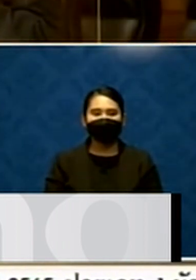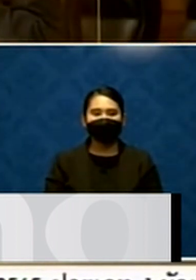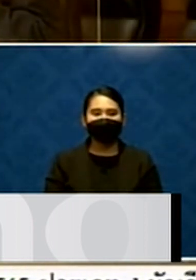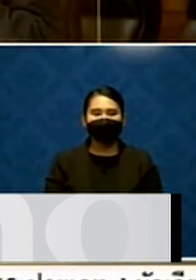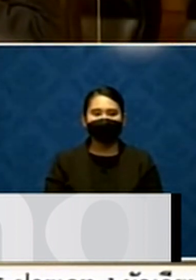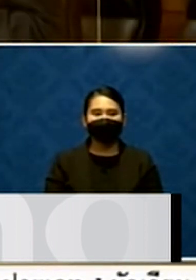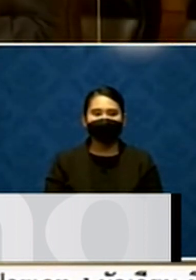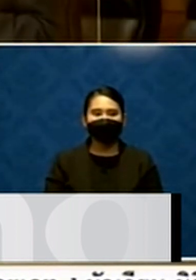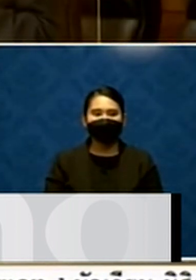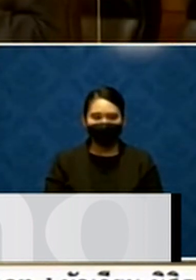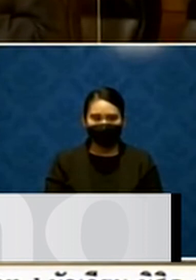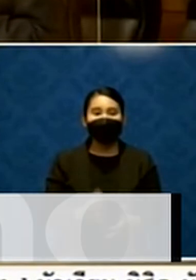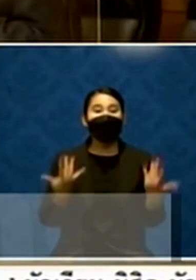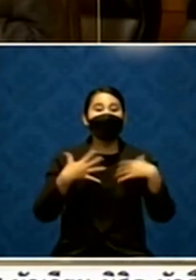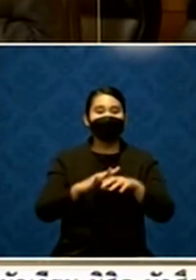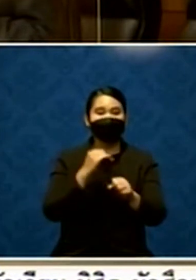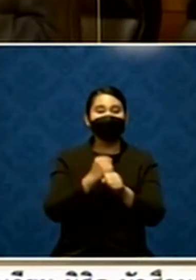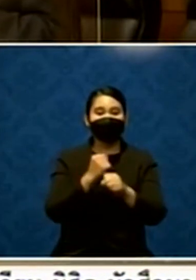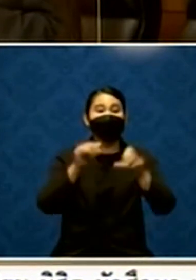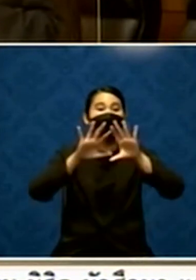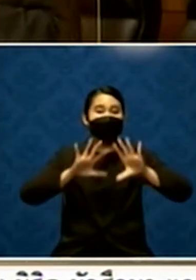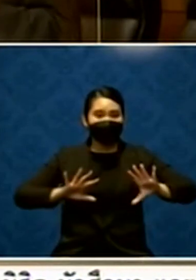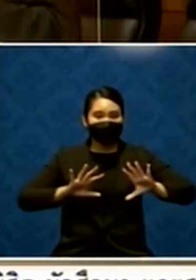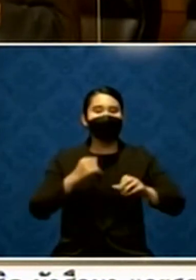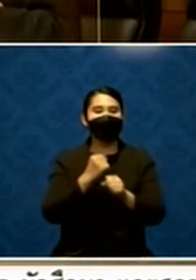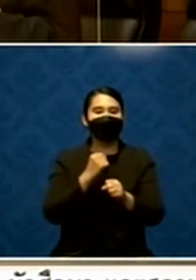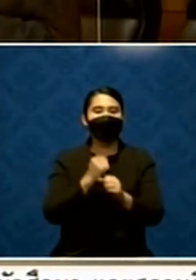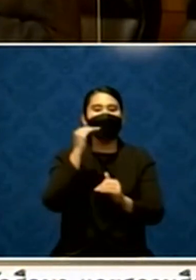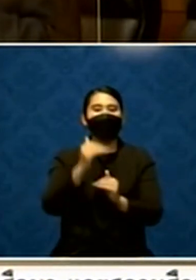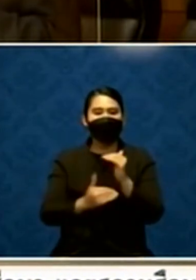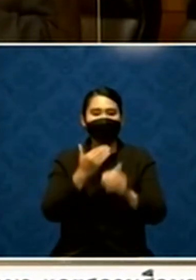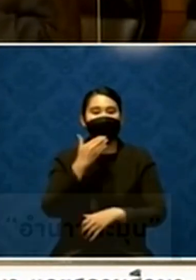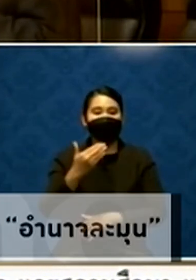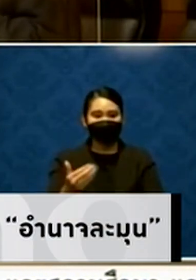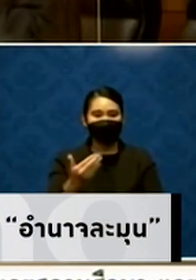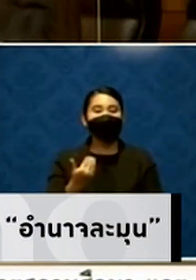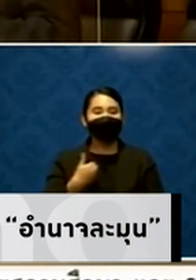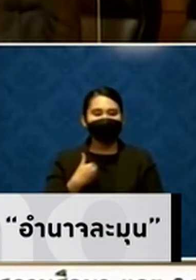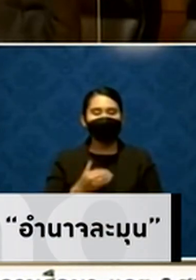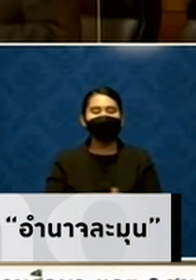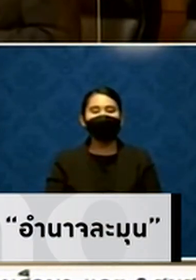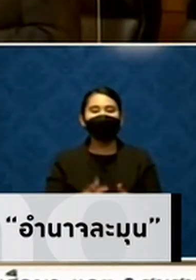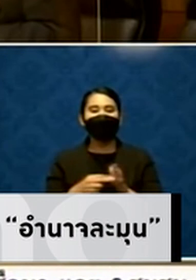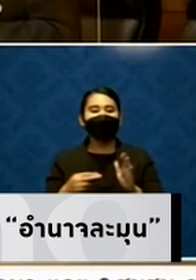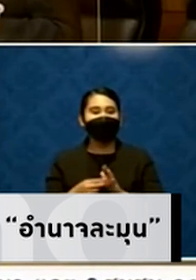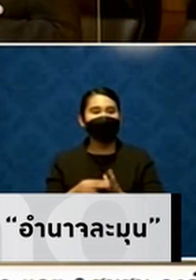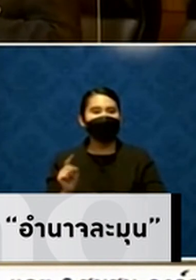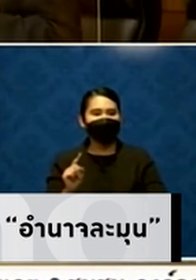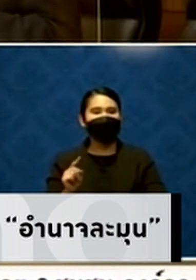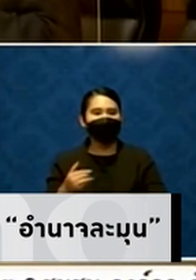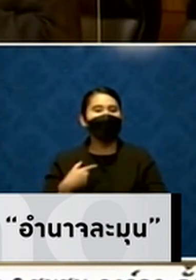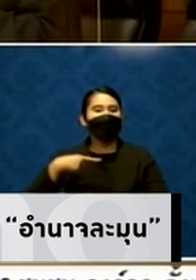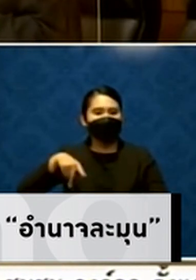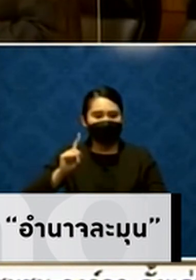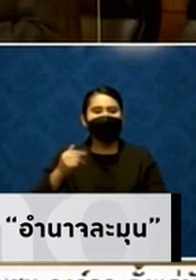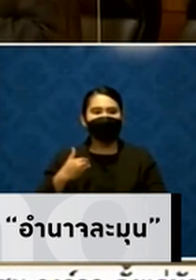นผู้ประสานงานของอาเซียนทางด้านของการพัฒนาที่ยั่งยืนก็เกิดคุณค่าเป็นอย่างมาก